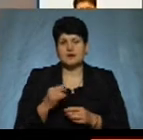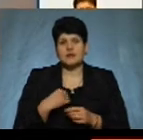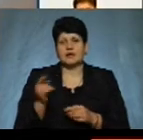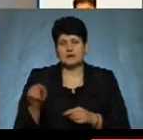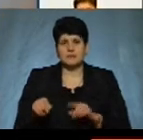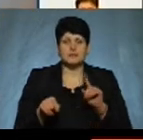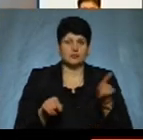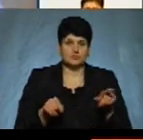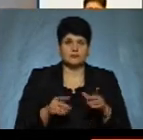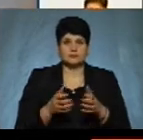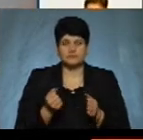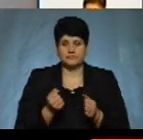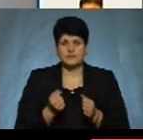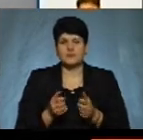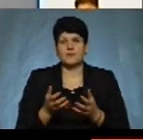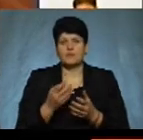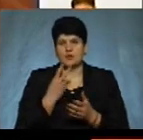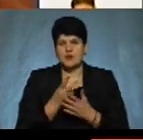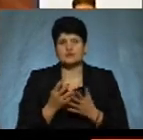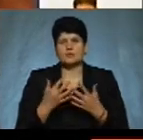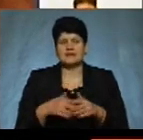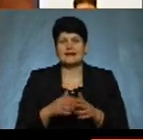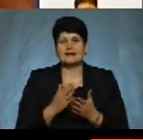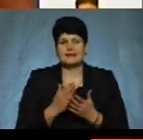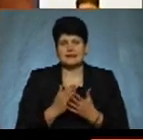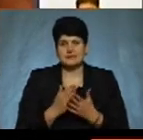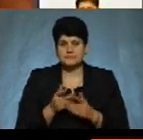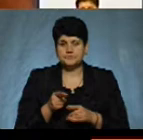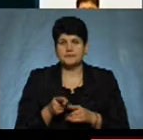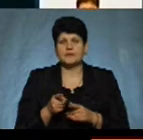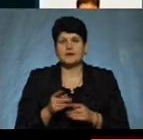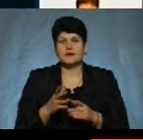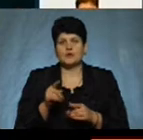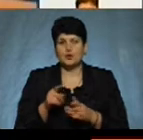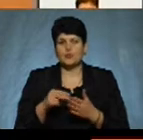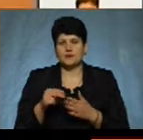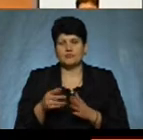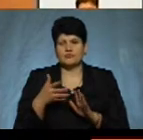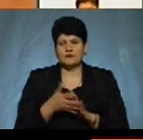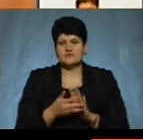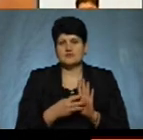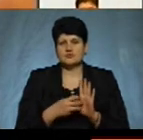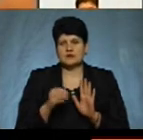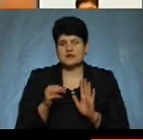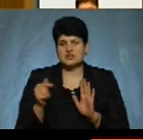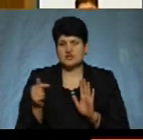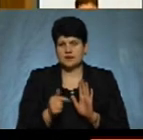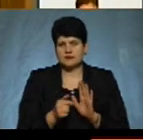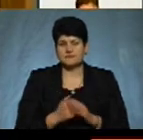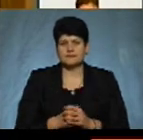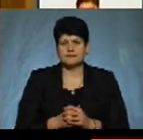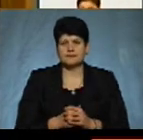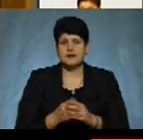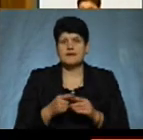тут. Віталій Ізотов показує обладнання, яке є в амбулаторії. На його закупівлю витратили майже 700 тисяч гривень, каже лікар. А